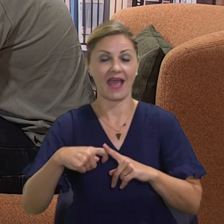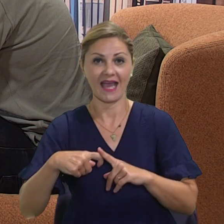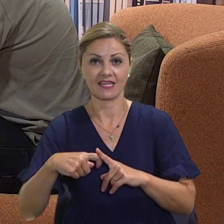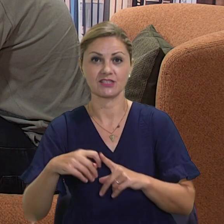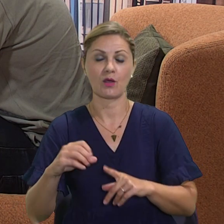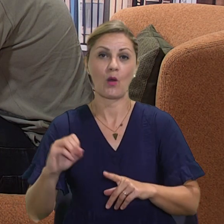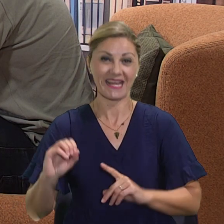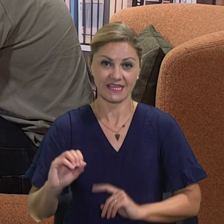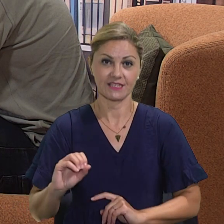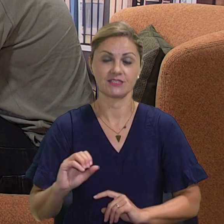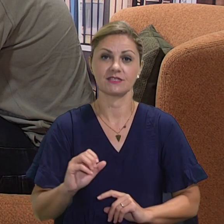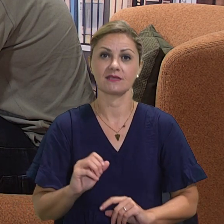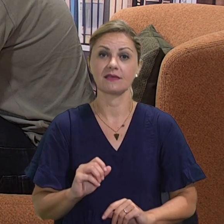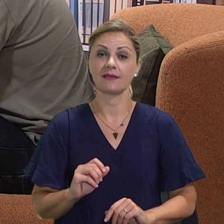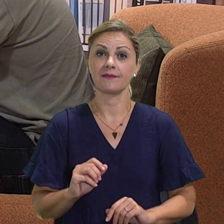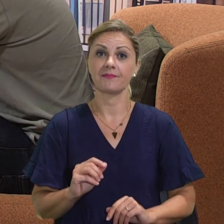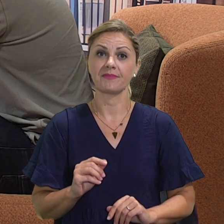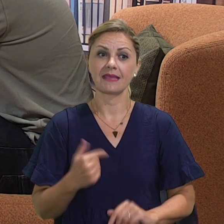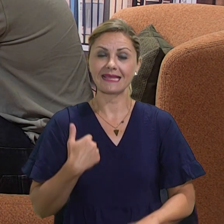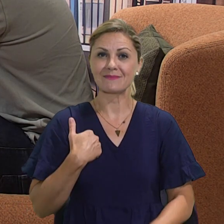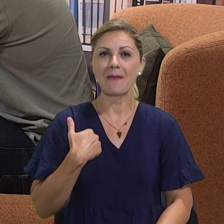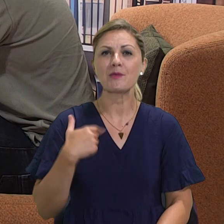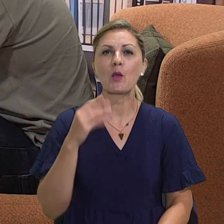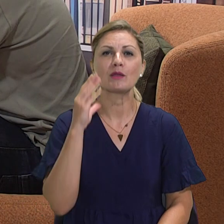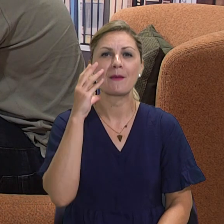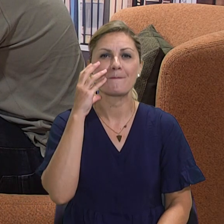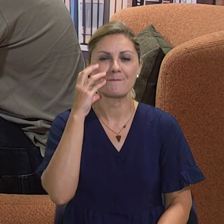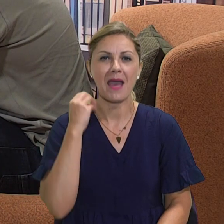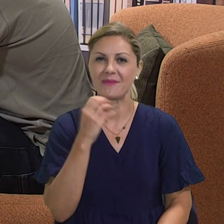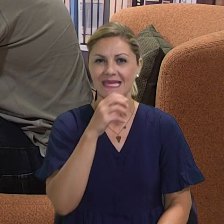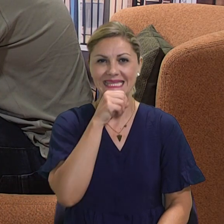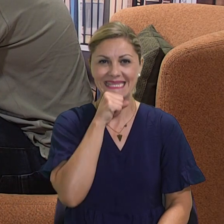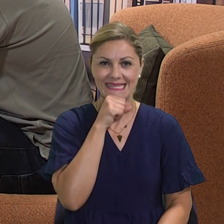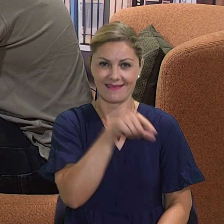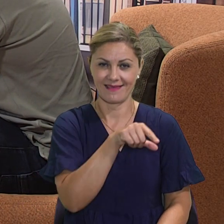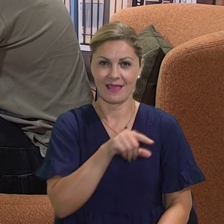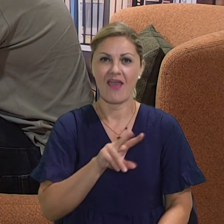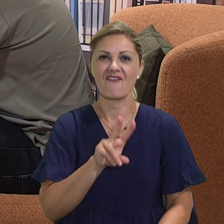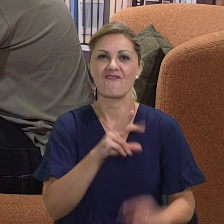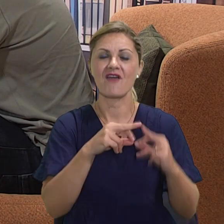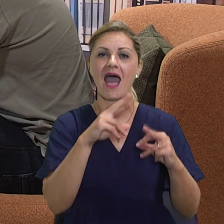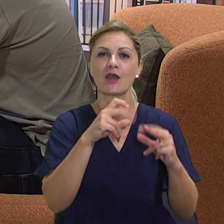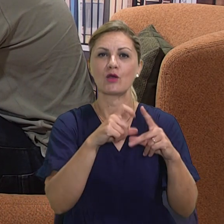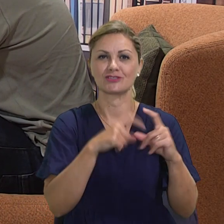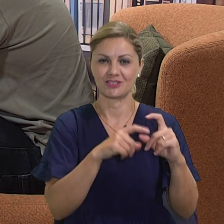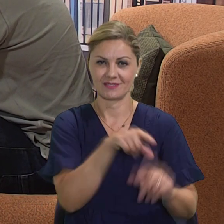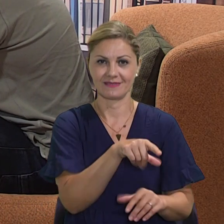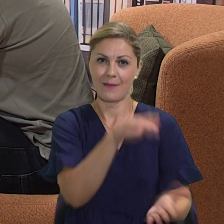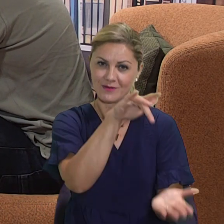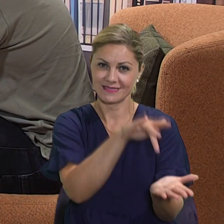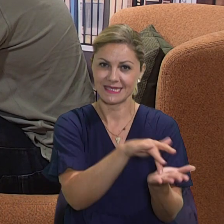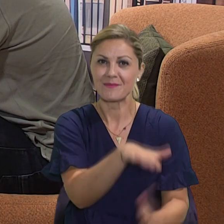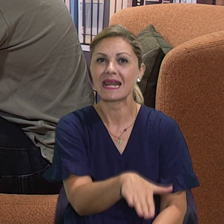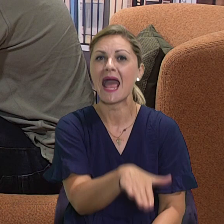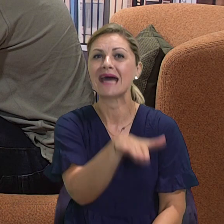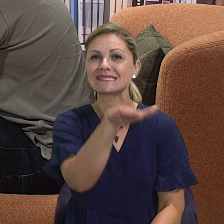Kragić i Ozretić. I onda kad bi ono bio kod babe ili dide, na jednu i na drugu bandu, jer su jedni Lučani,